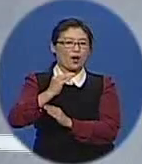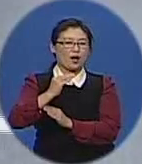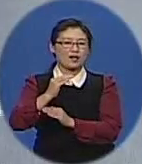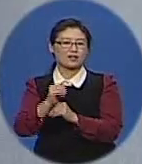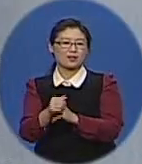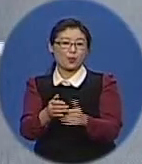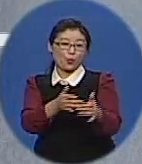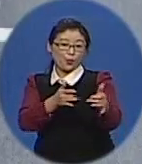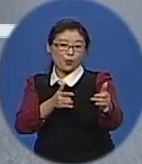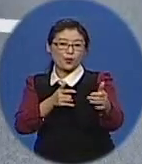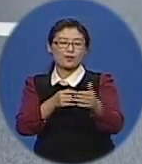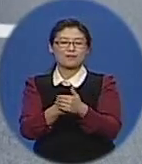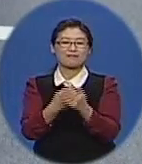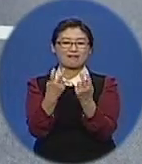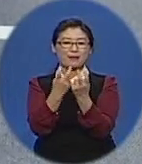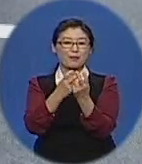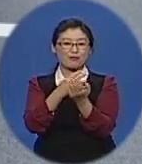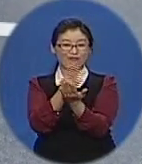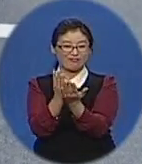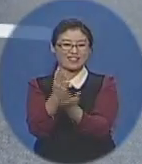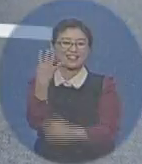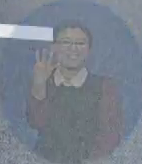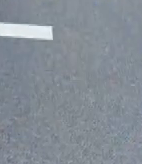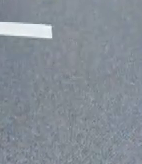이 네 가지가 있습니다.